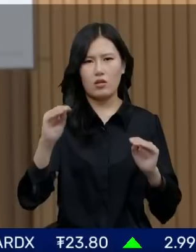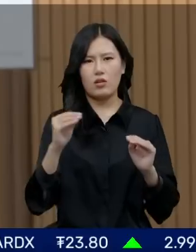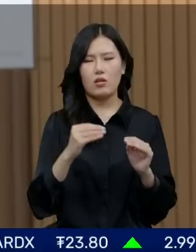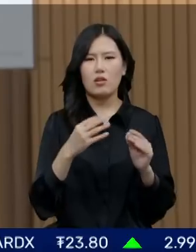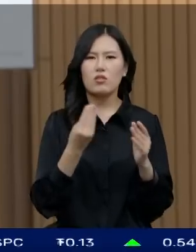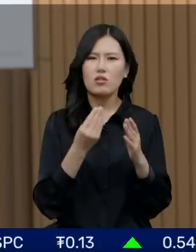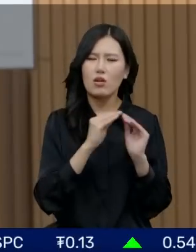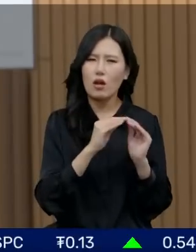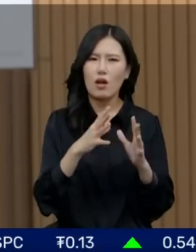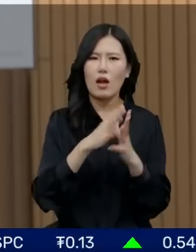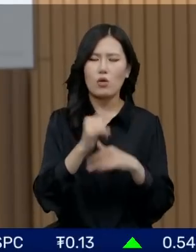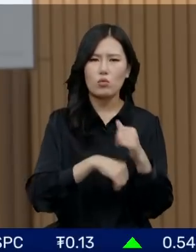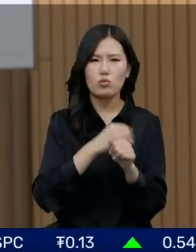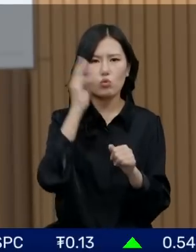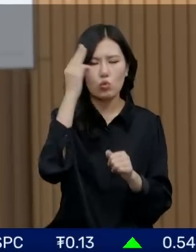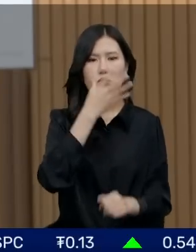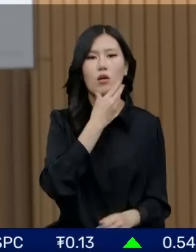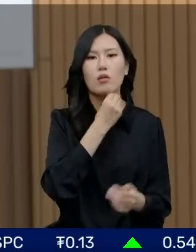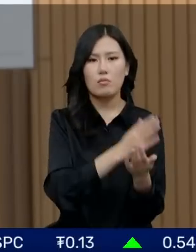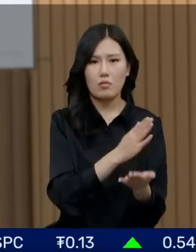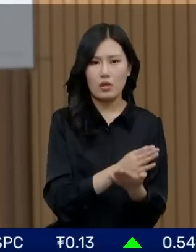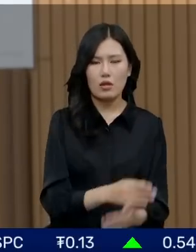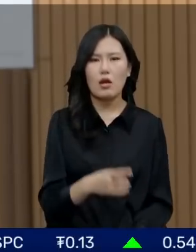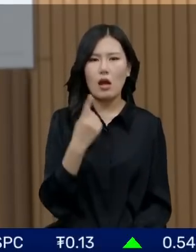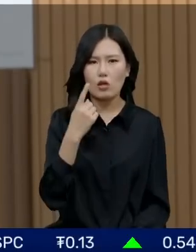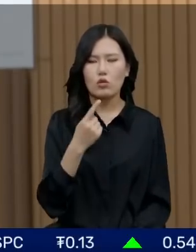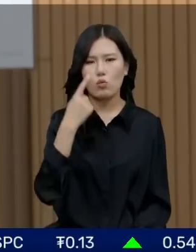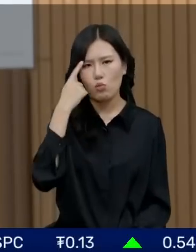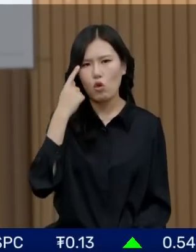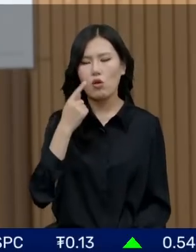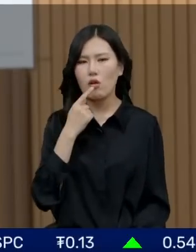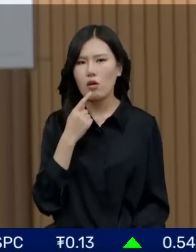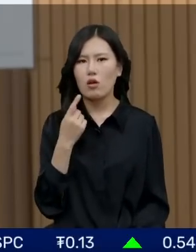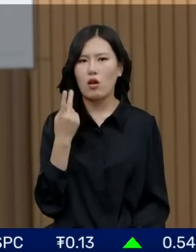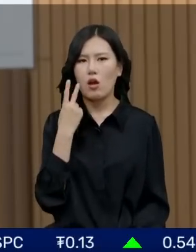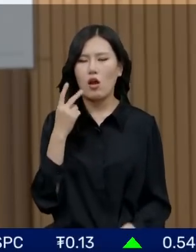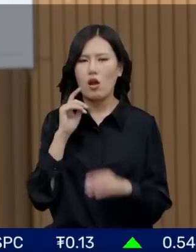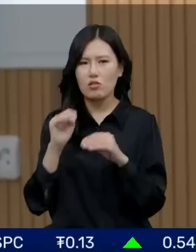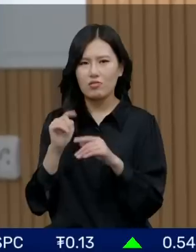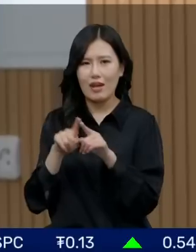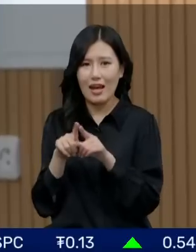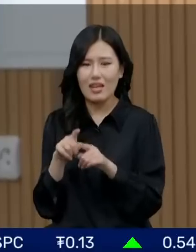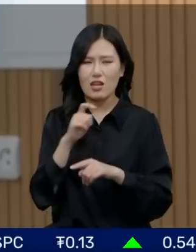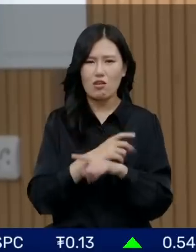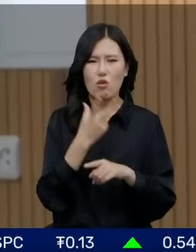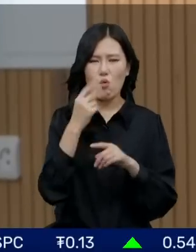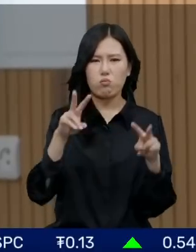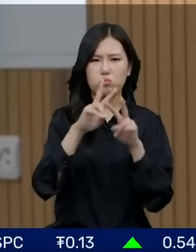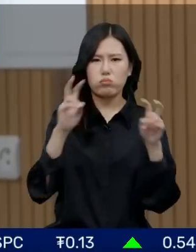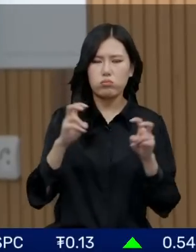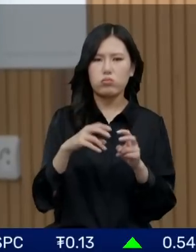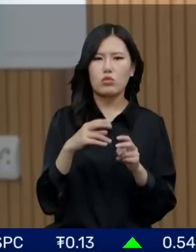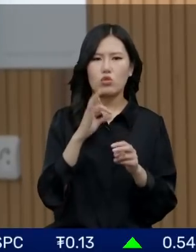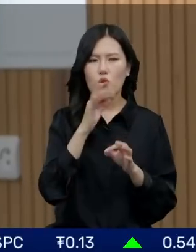байгаа ийм туршлага бас байна. Одоо ганц Монгол хэл, англи хэл гэдэг шиг бүр ингээд тустай хичээл болцсон орж байгаа гэсэн үг. Сүүлийн 10 жилд хэвлэл